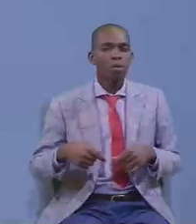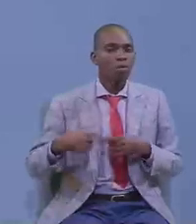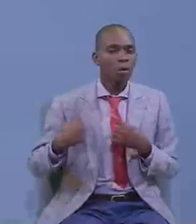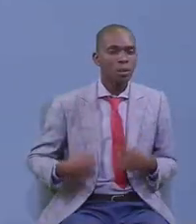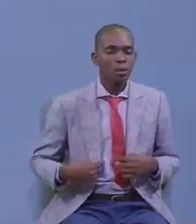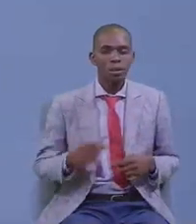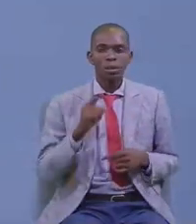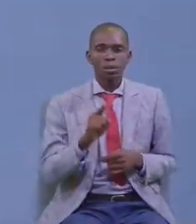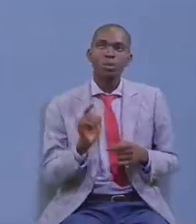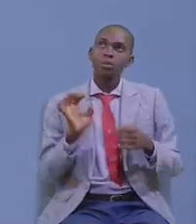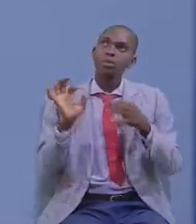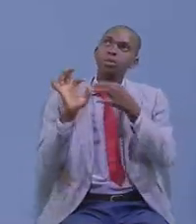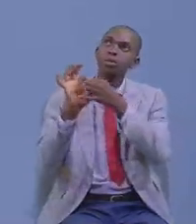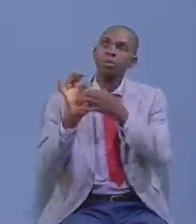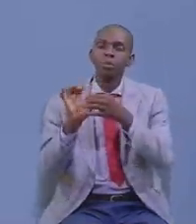au Seigneur.